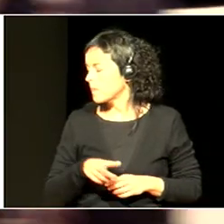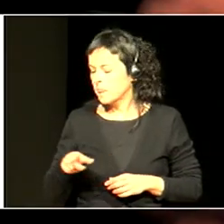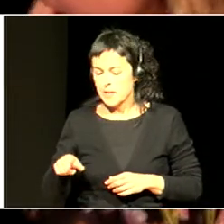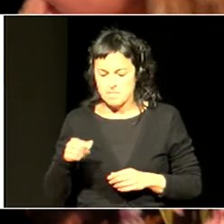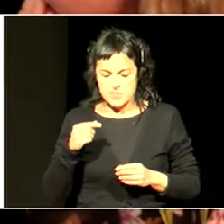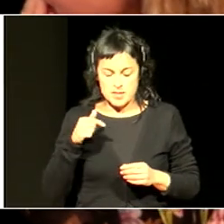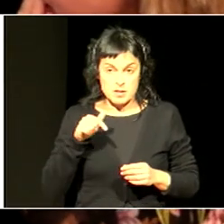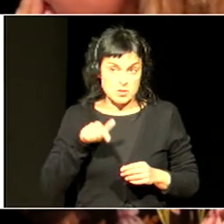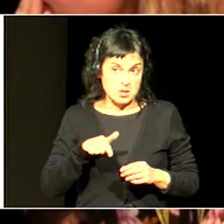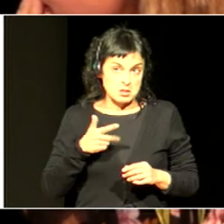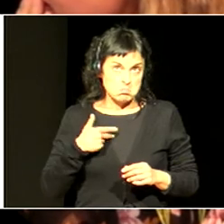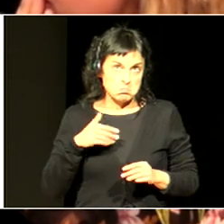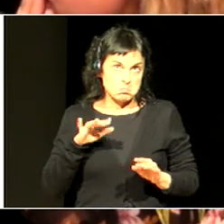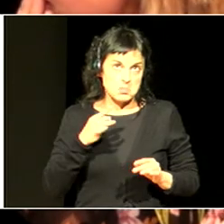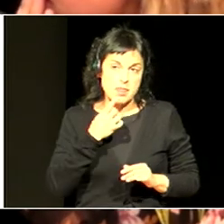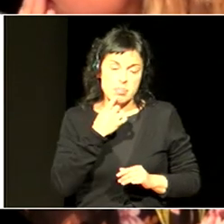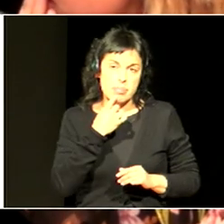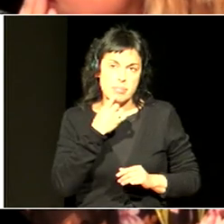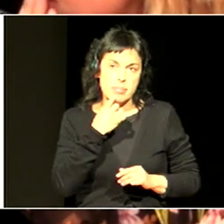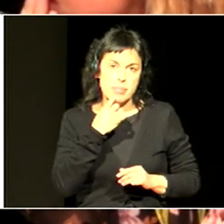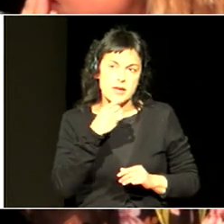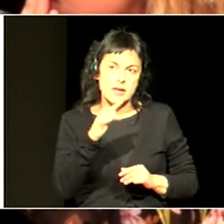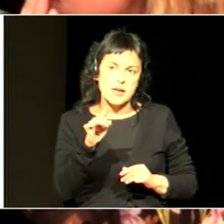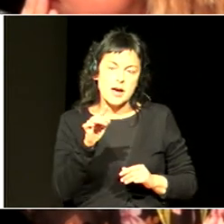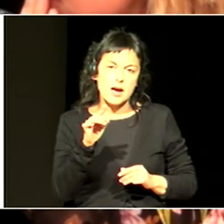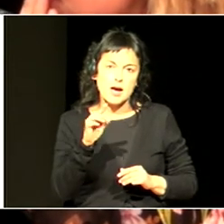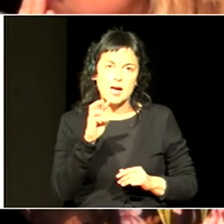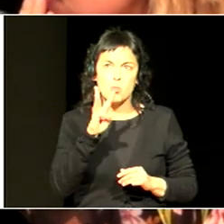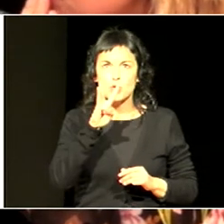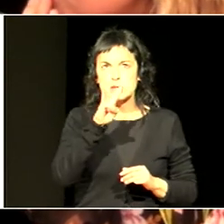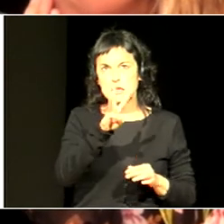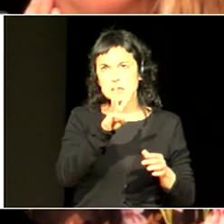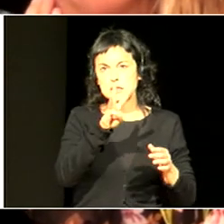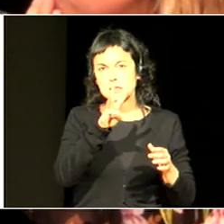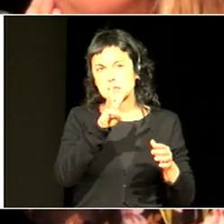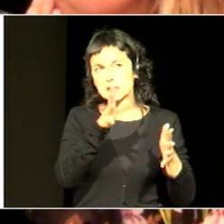agian aipatuko nituzke batez ere, hiru egituren